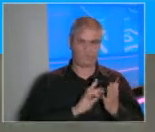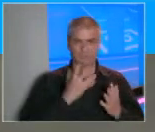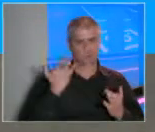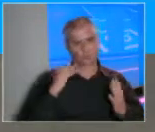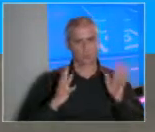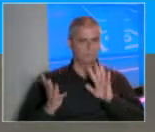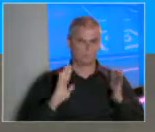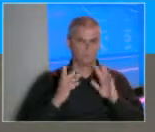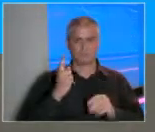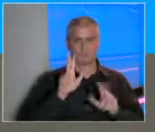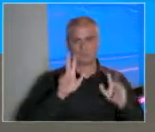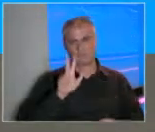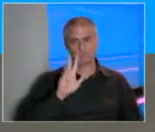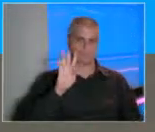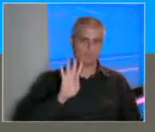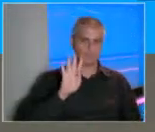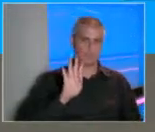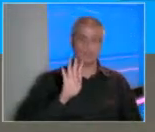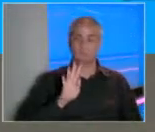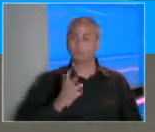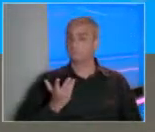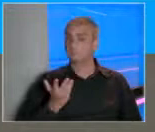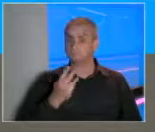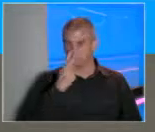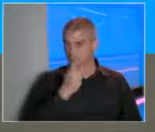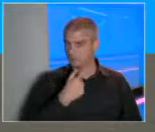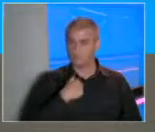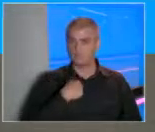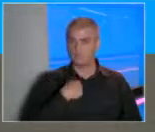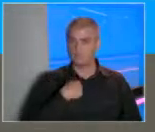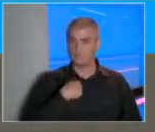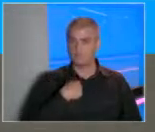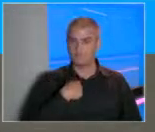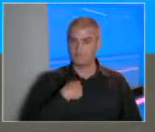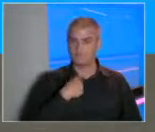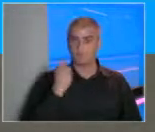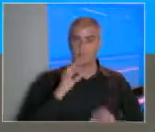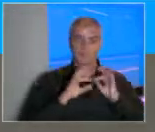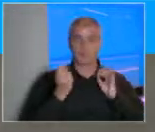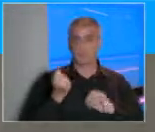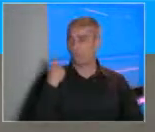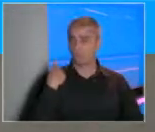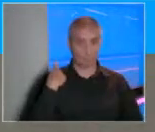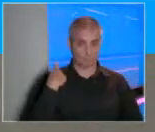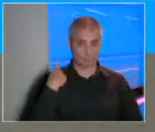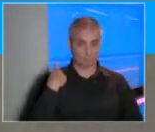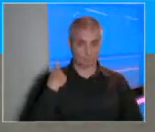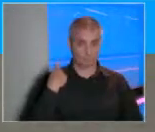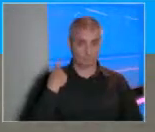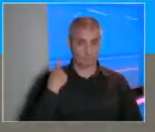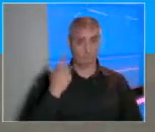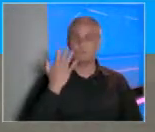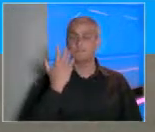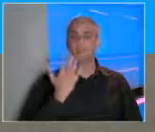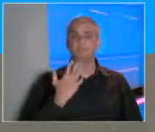איפשהו באזור מרץ, תחילת אפריל? תראה, אנחנו מתחילת שבוע שעבר עלו